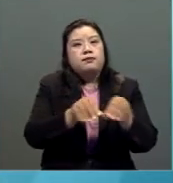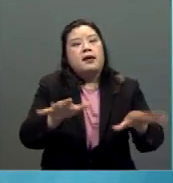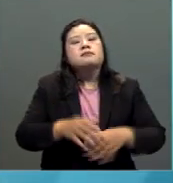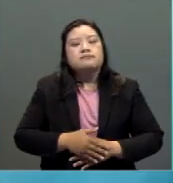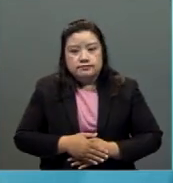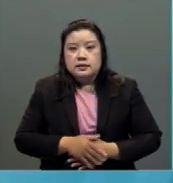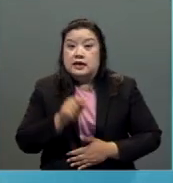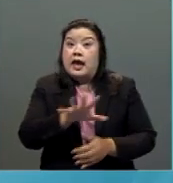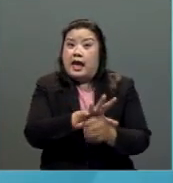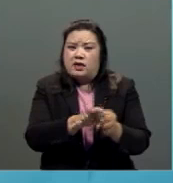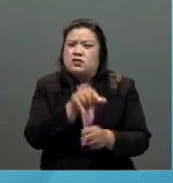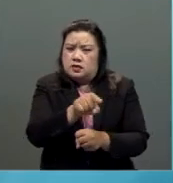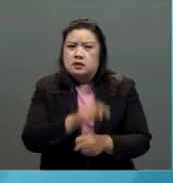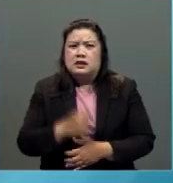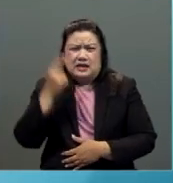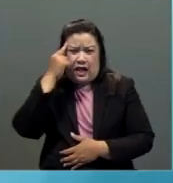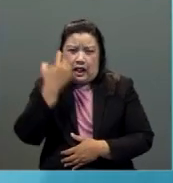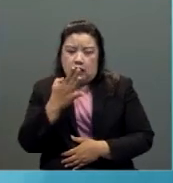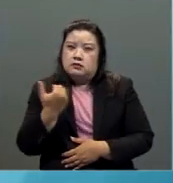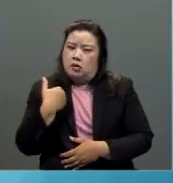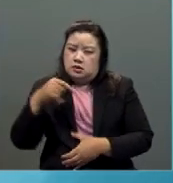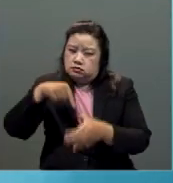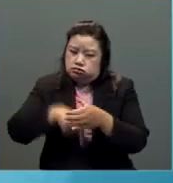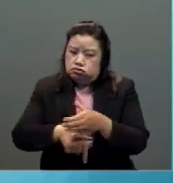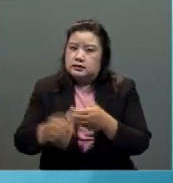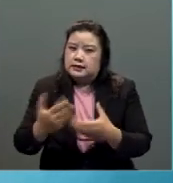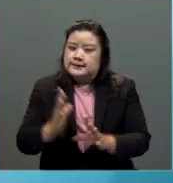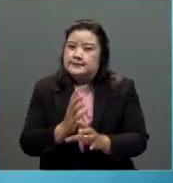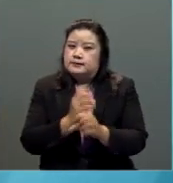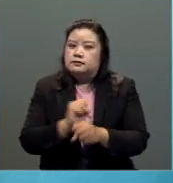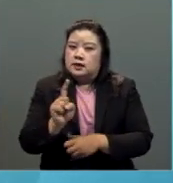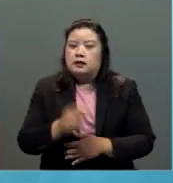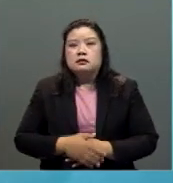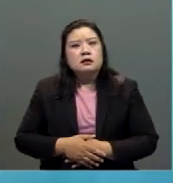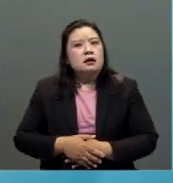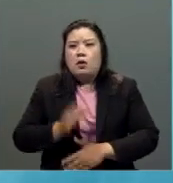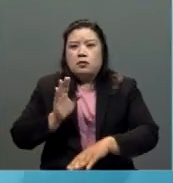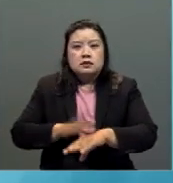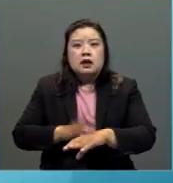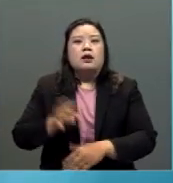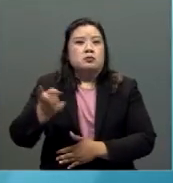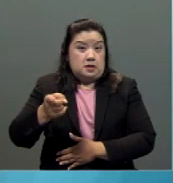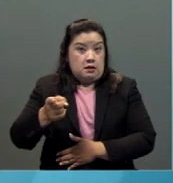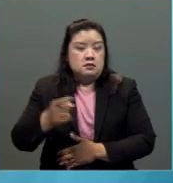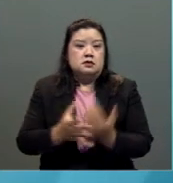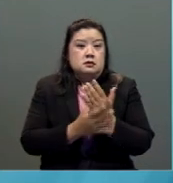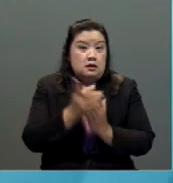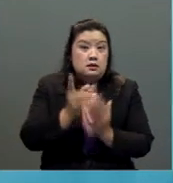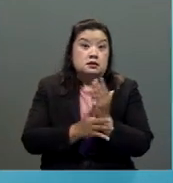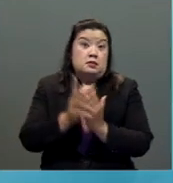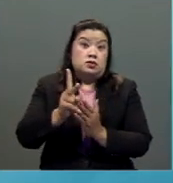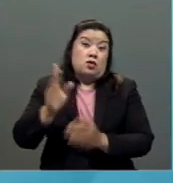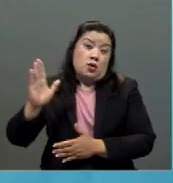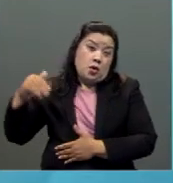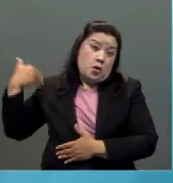บว่ามันเป็นอย่างนี้แหละครับเพราะฉะนั้นมันก็จะมีภาพนี้ไม่ได้เปลี่ยนไปจากเดิมเลยนะครับพอพูดมานี้สัปดาห์สองสัปดาห์นี้ที่เวที